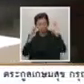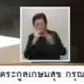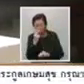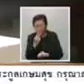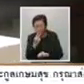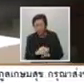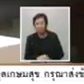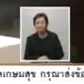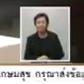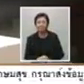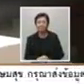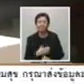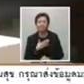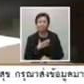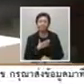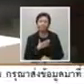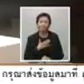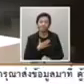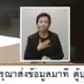มก็